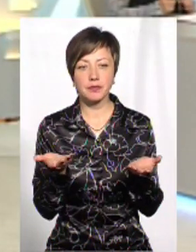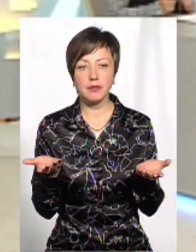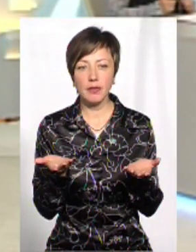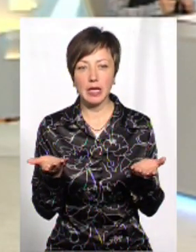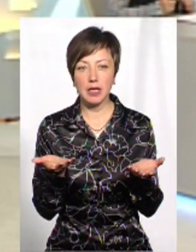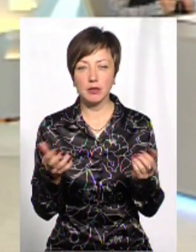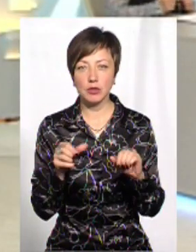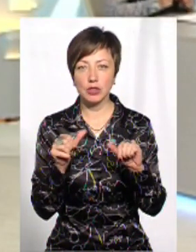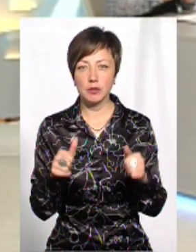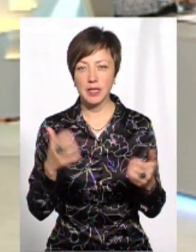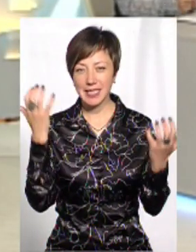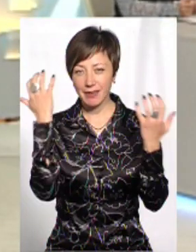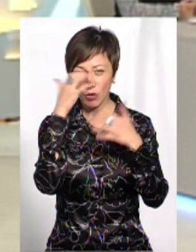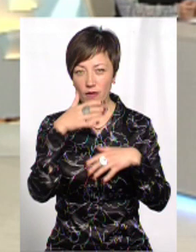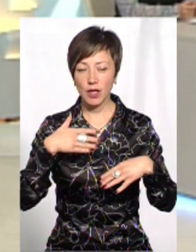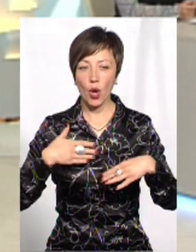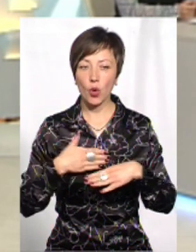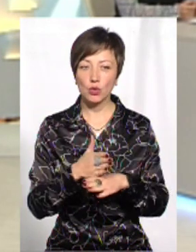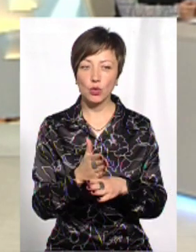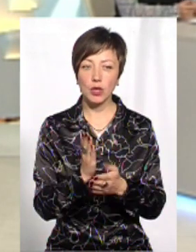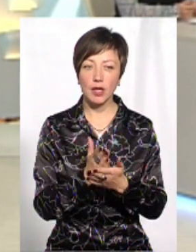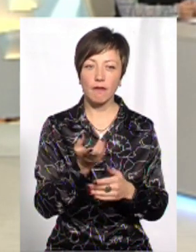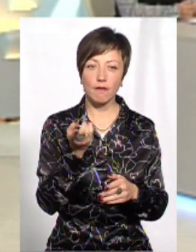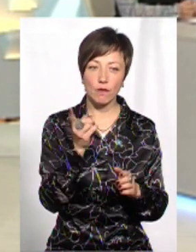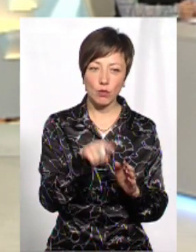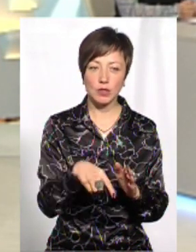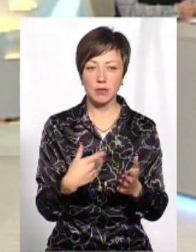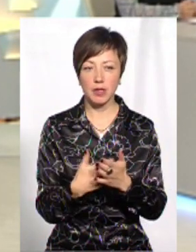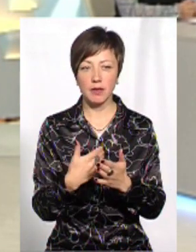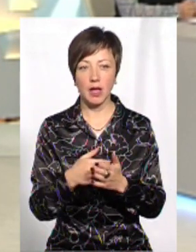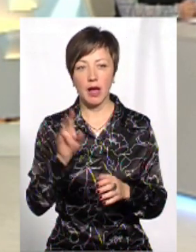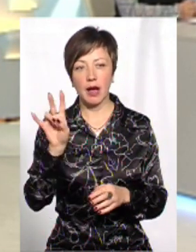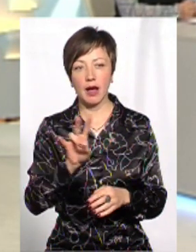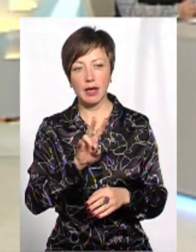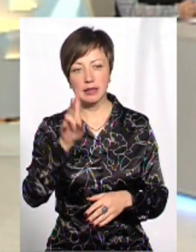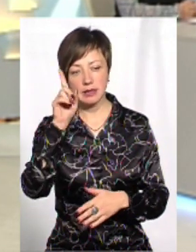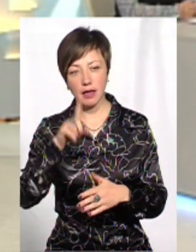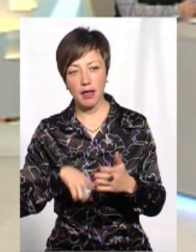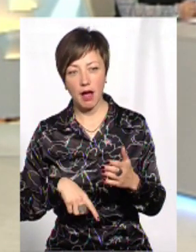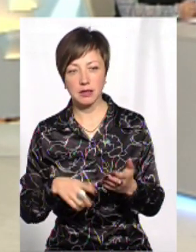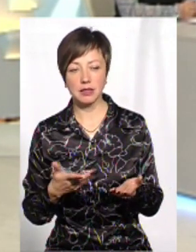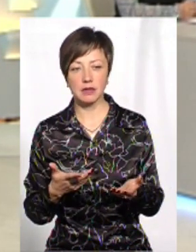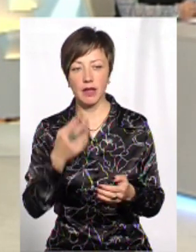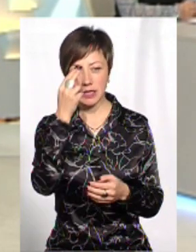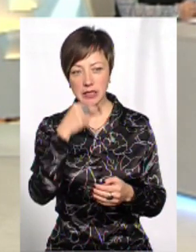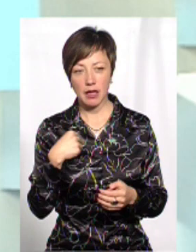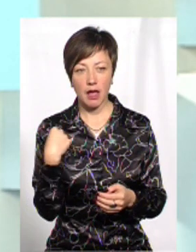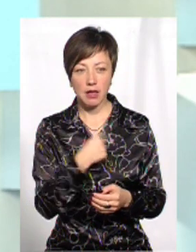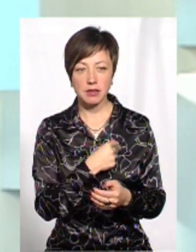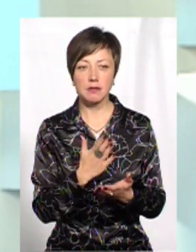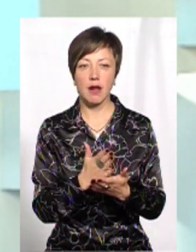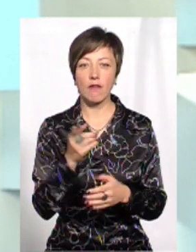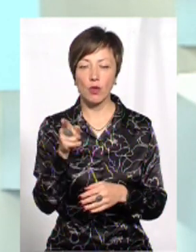чином знівелювати той розкол, який є в тому числі, там, до прикладу, у християнстві. І саме вони